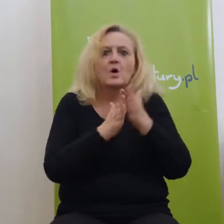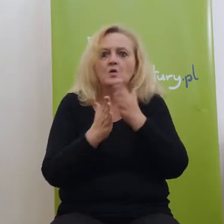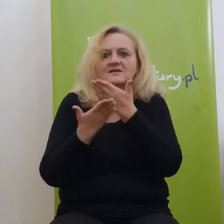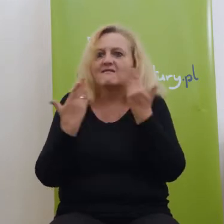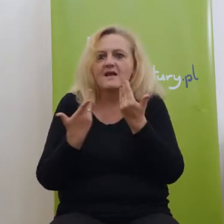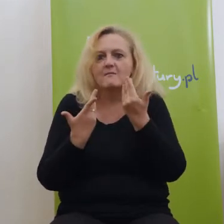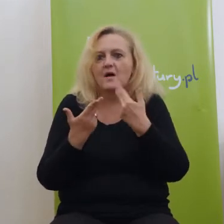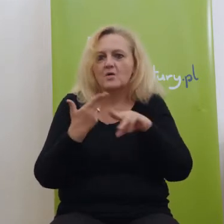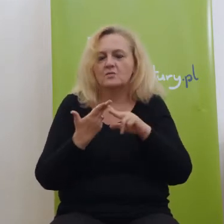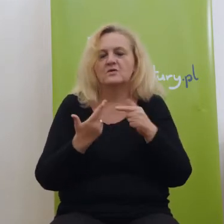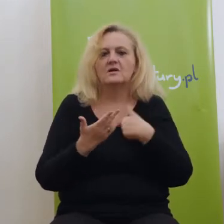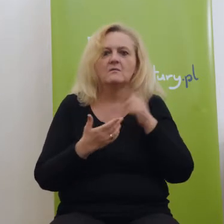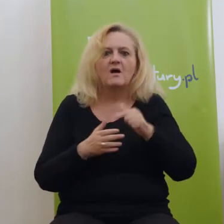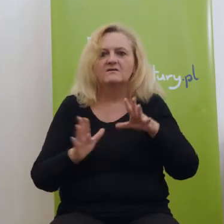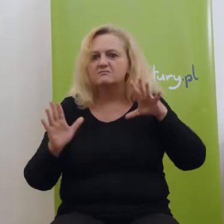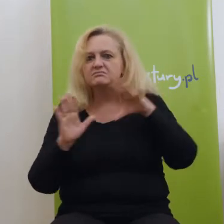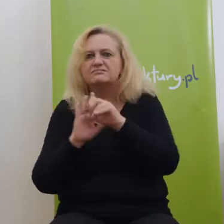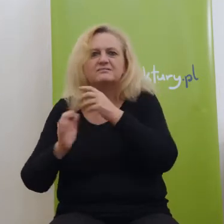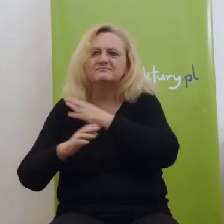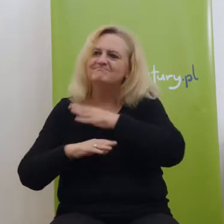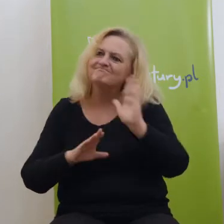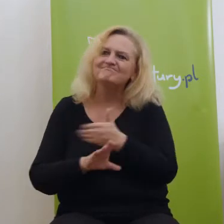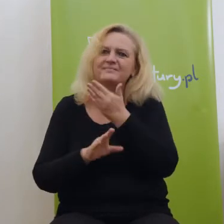czy powinniśmy go potępić,